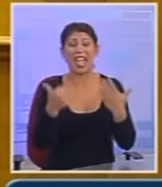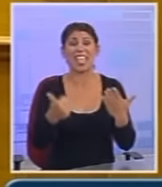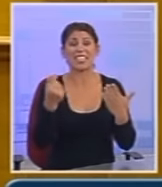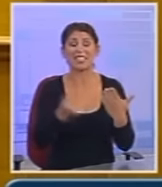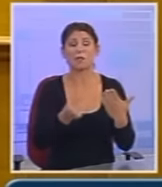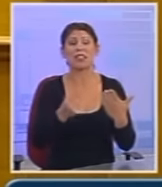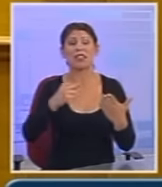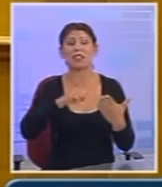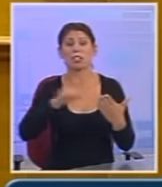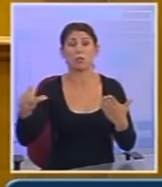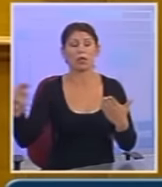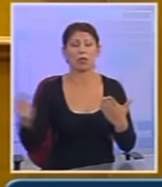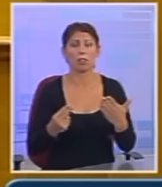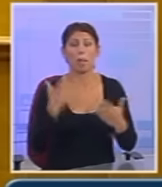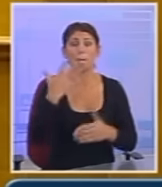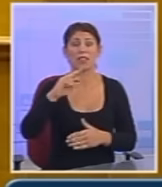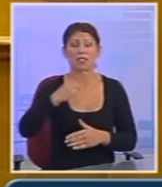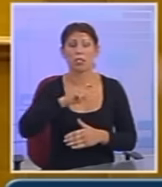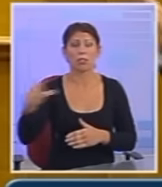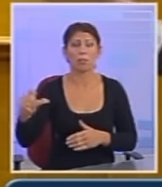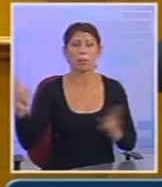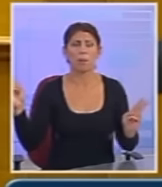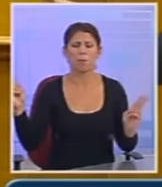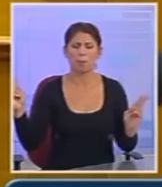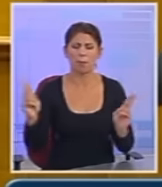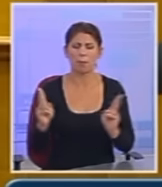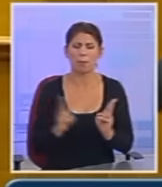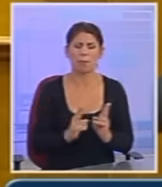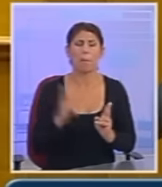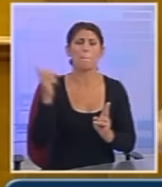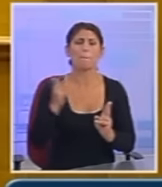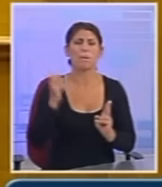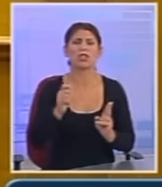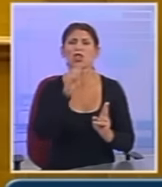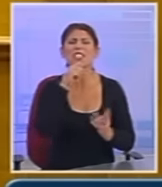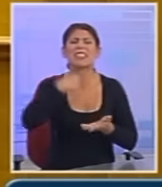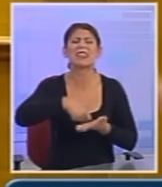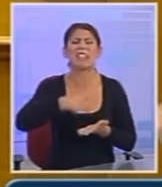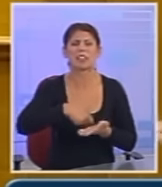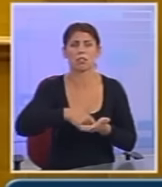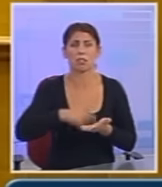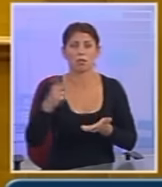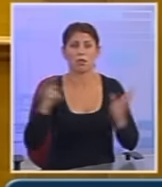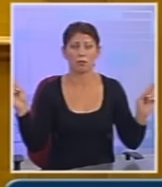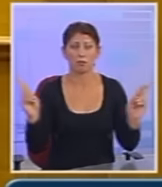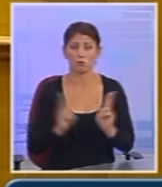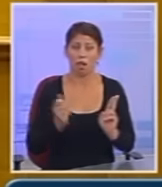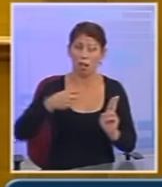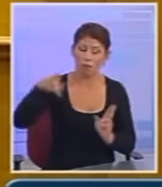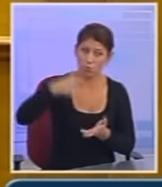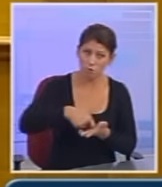πάνω από 5 δις αντιστοιχούν σε περικοπές μισθών και συντάξεων, όπως λέει ο προϋπολογισμός σας. Σε αύξηση φόρων, σε